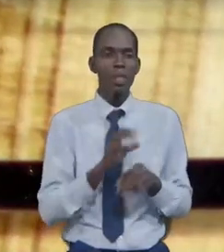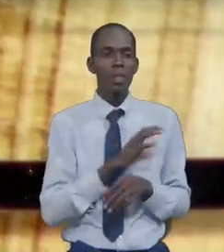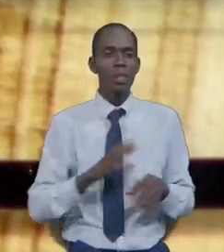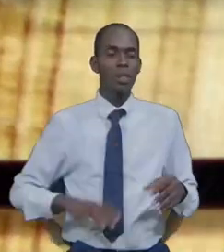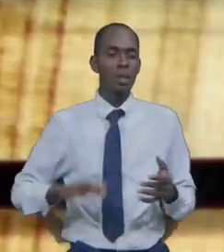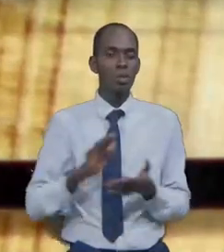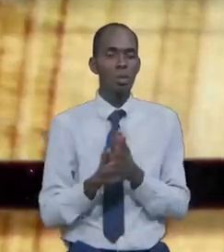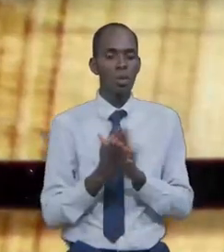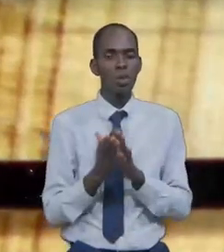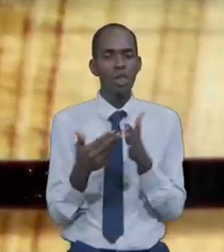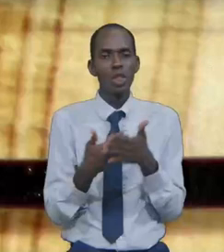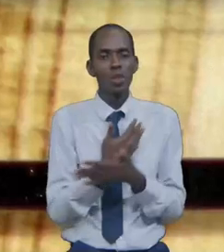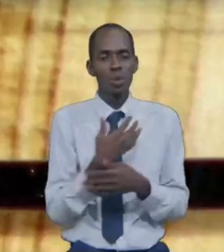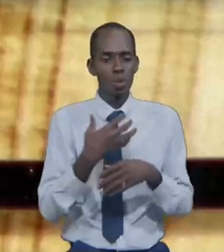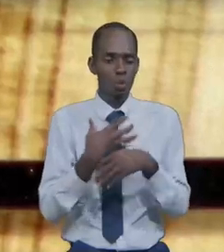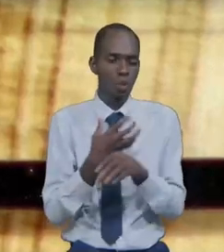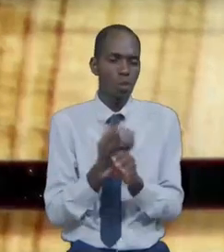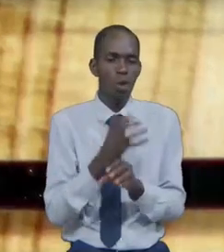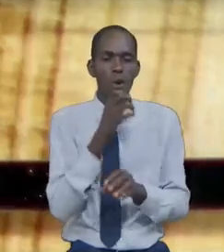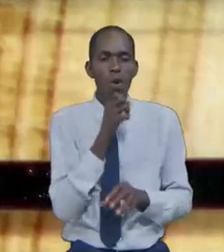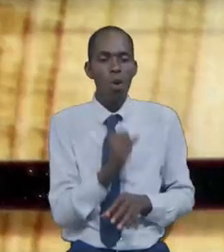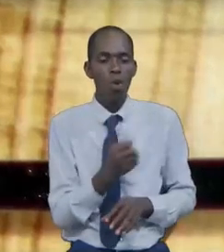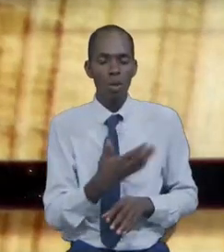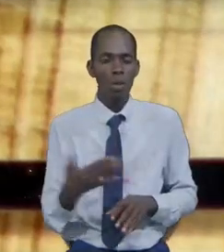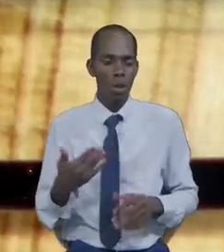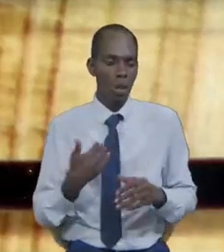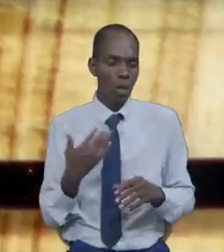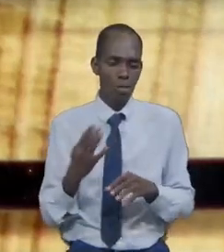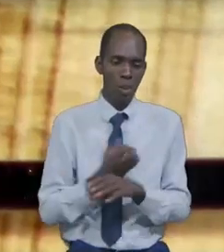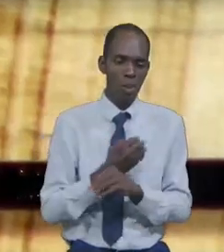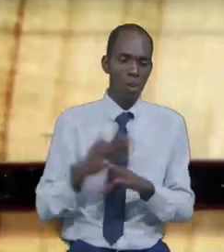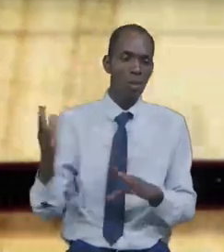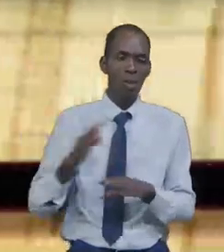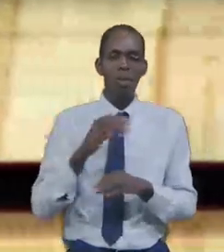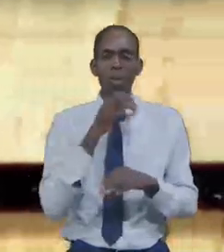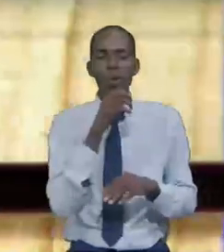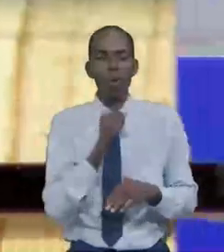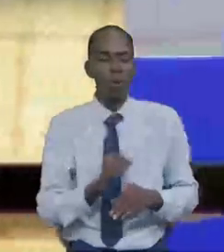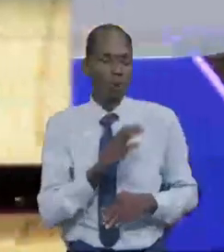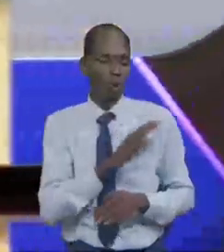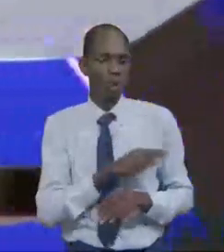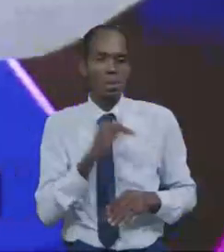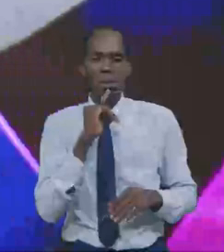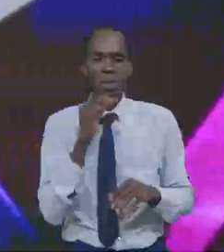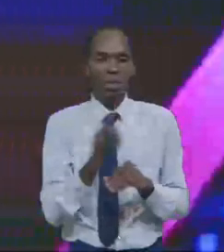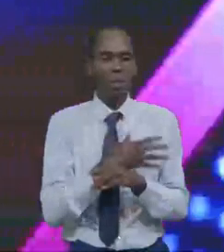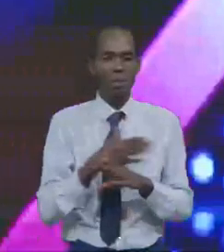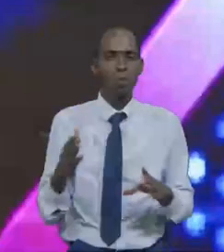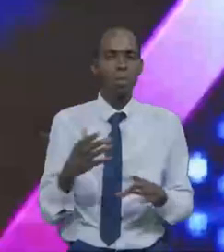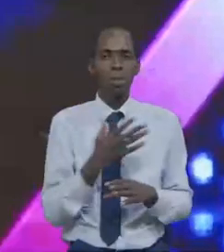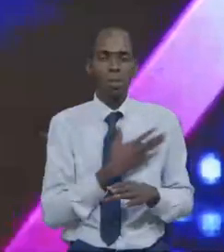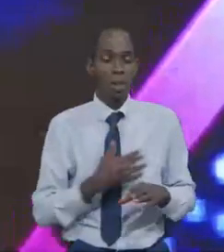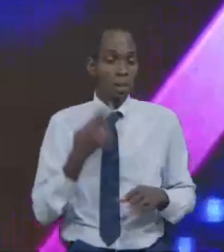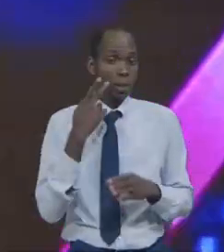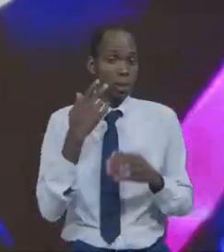nouvelle créature. Les choses anciennes sont passées, voici. L'ancien style de vie n'est plus.